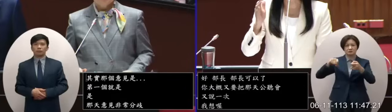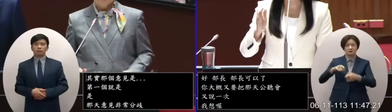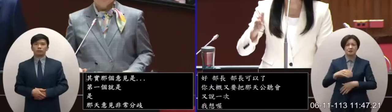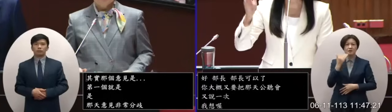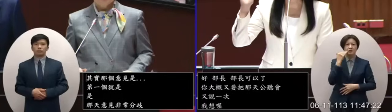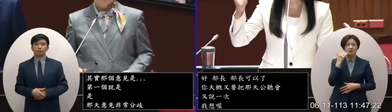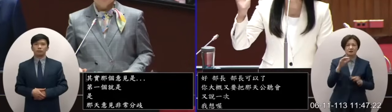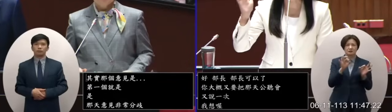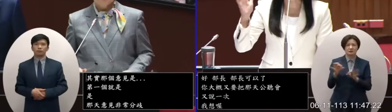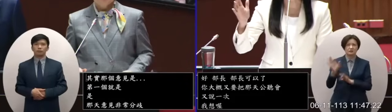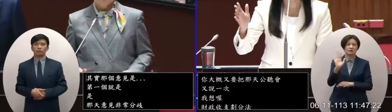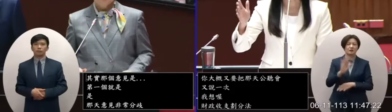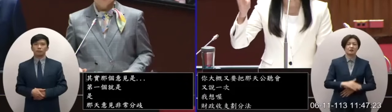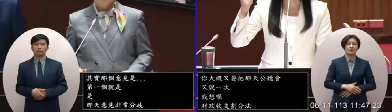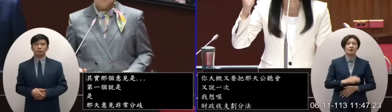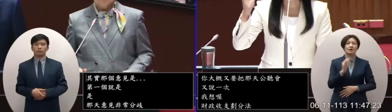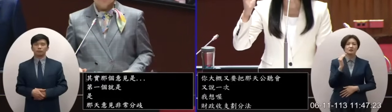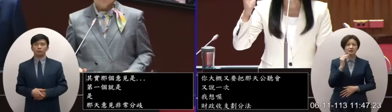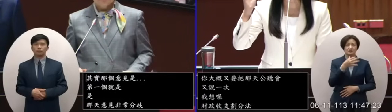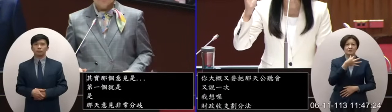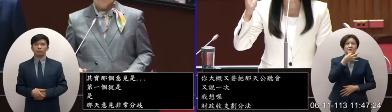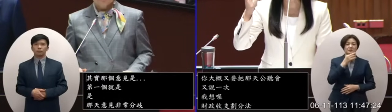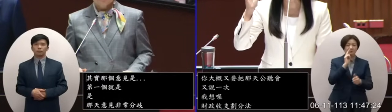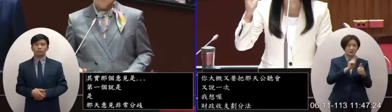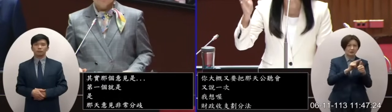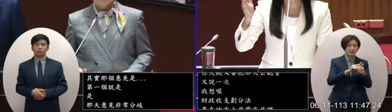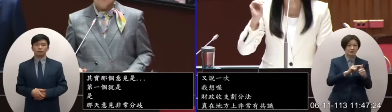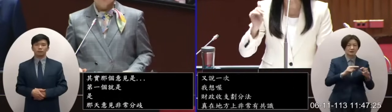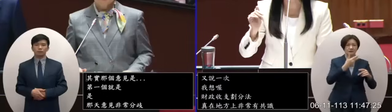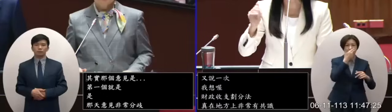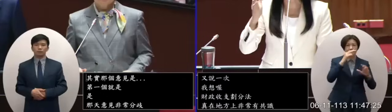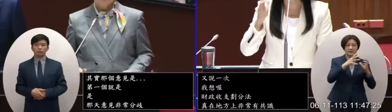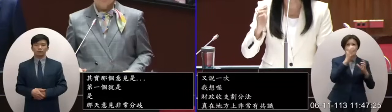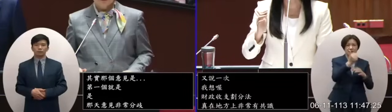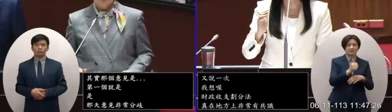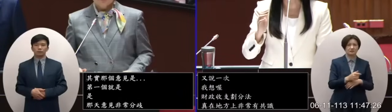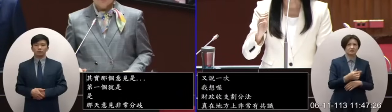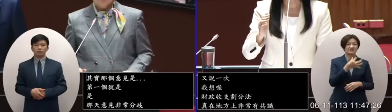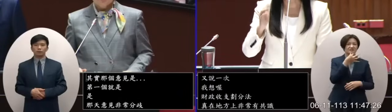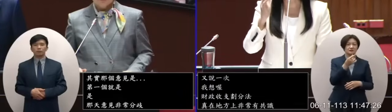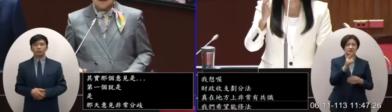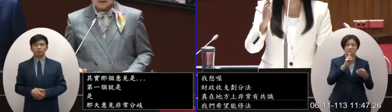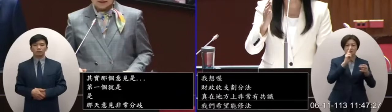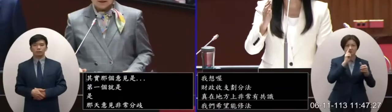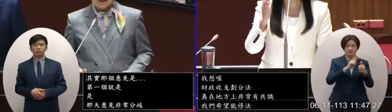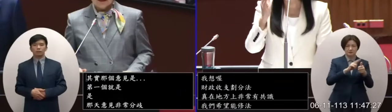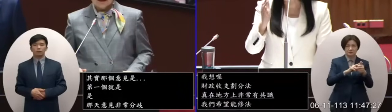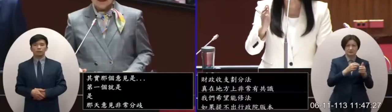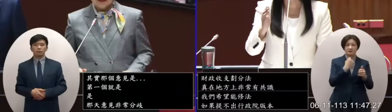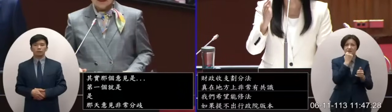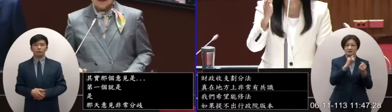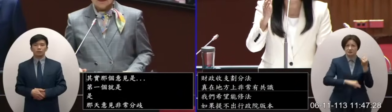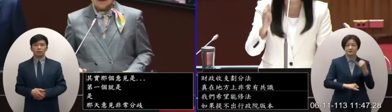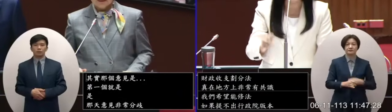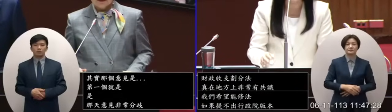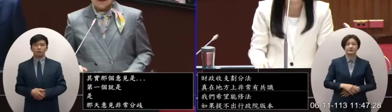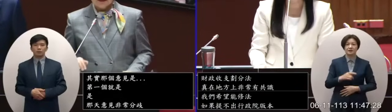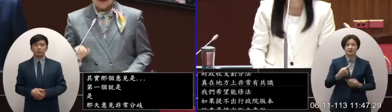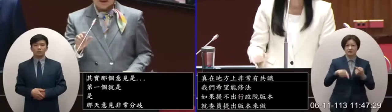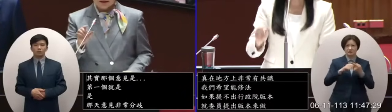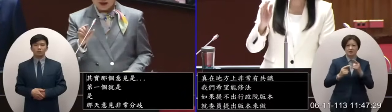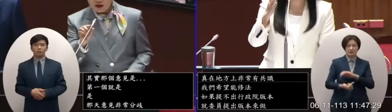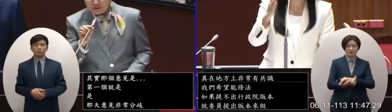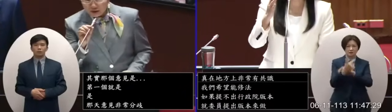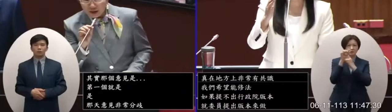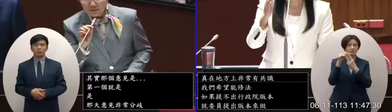宕拖延，只会让赖清德总统的这个开的支票变成八大票。好、啊，所以我希望我还是要加速去延议啊，